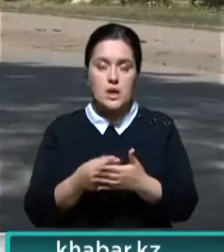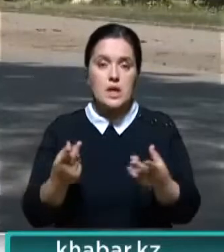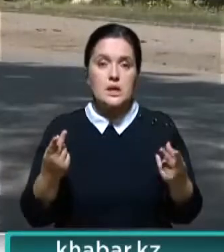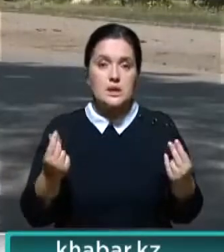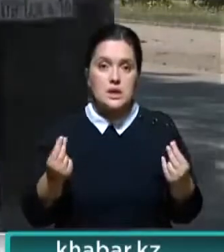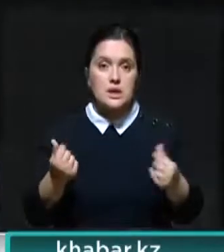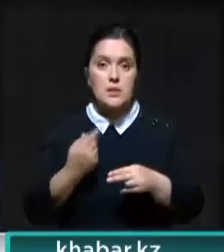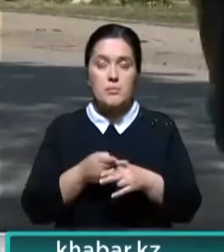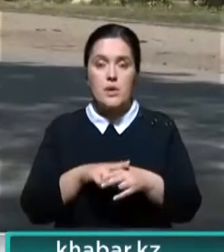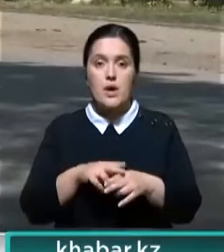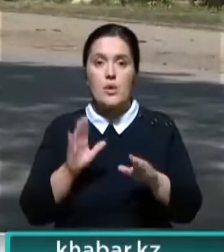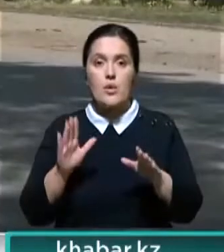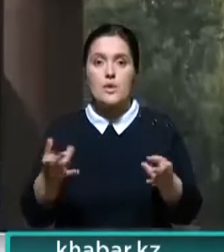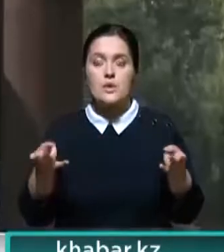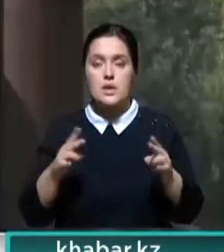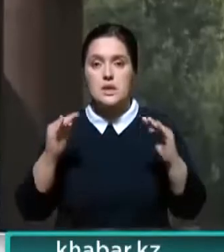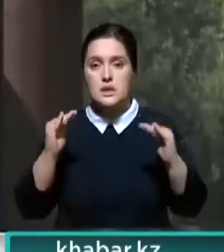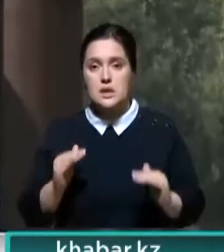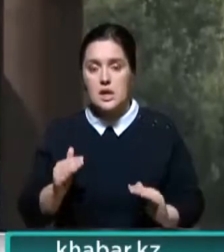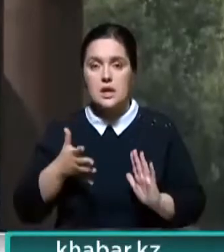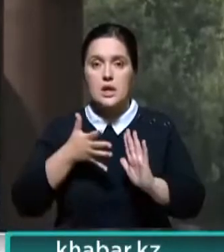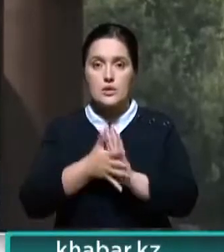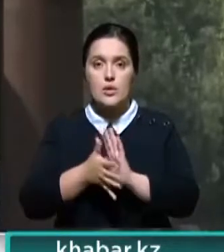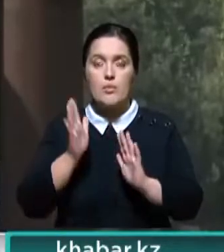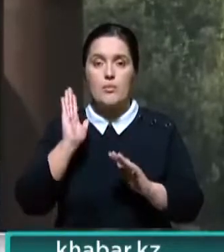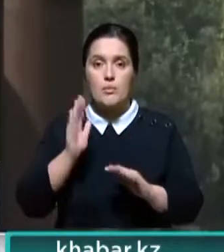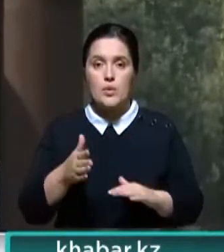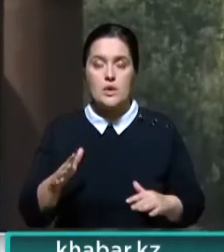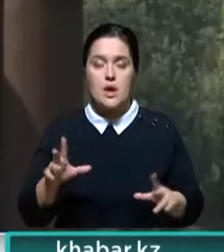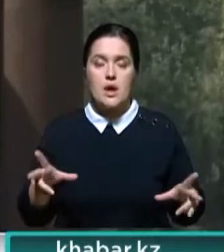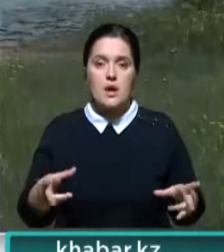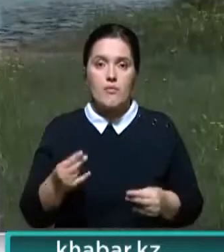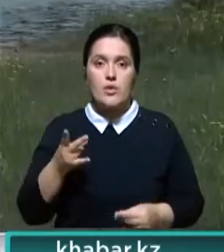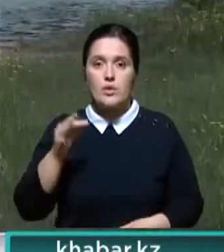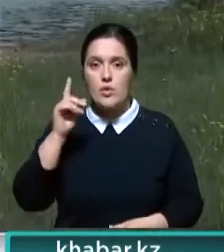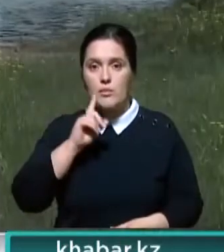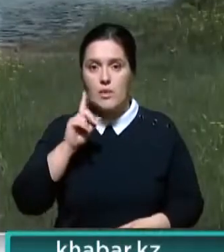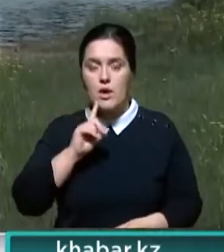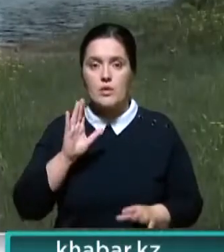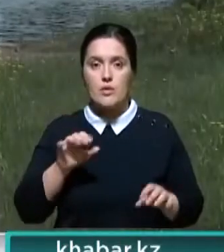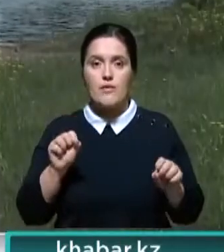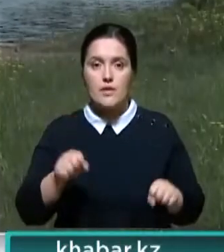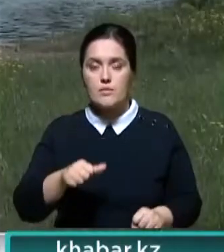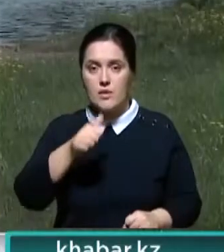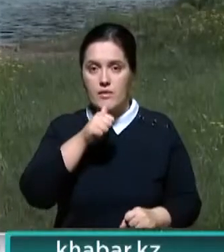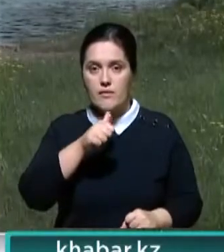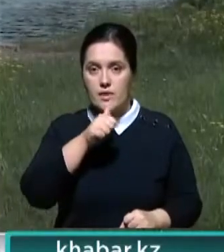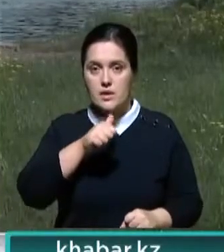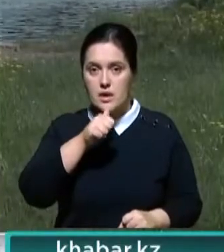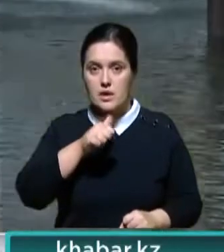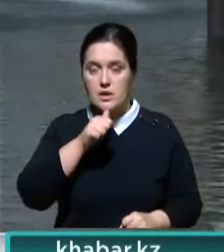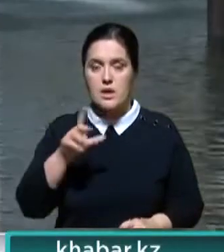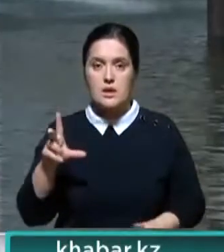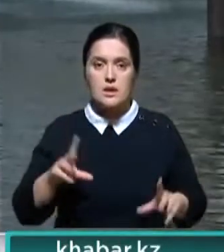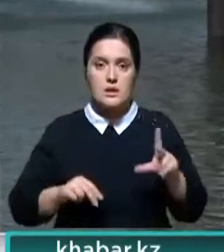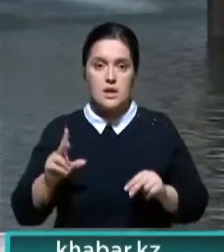ТЭЦ останутся лишь котельные, снизятся расходы и будет шанс выжить. Но пока это только возможные варианты. И на предприятии все же